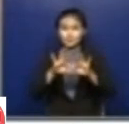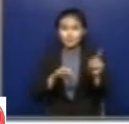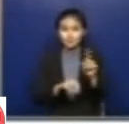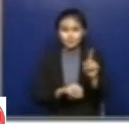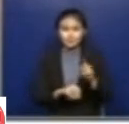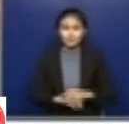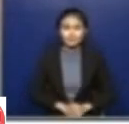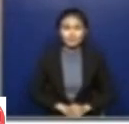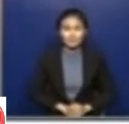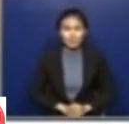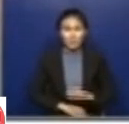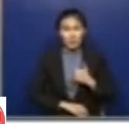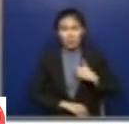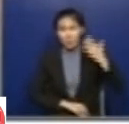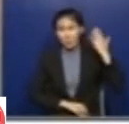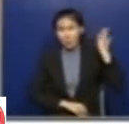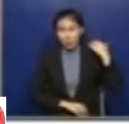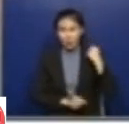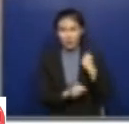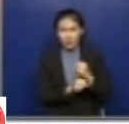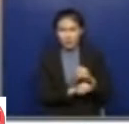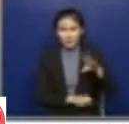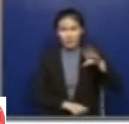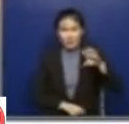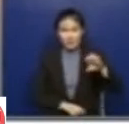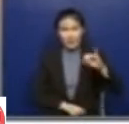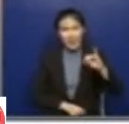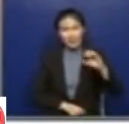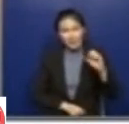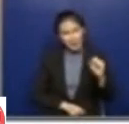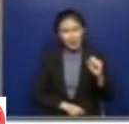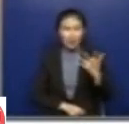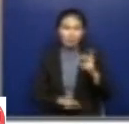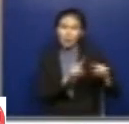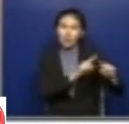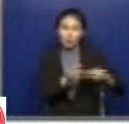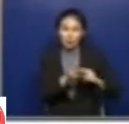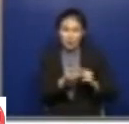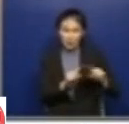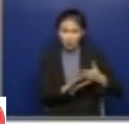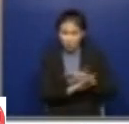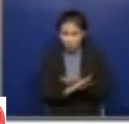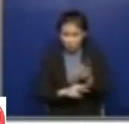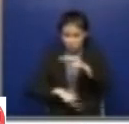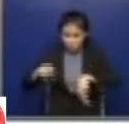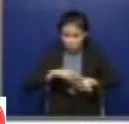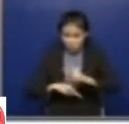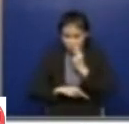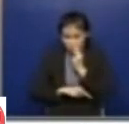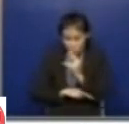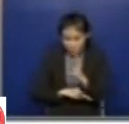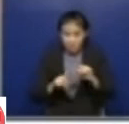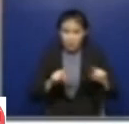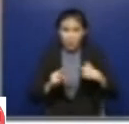ำเหมืองนั้นก่อนหน้านั้นจะต้องทำทั้ง EIA EHIA และอะไรต่างๆนานาแต่ไม่มีการตรวจสอบต่อเนื่องในต่างประเทศนั้น